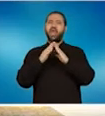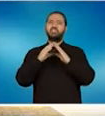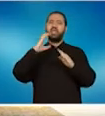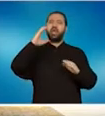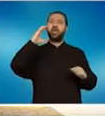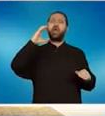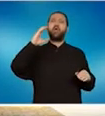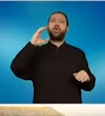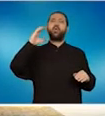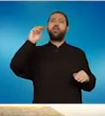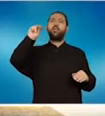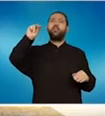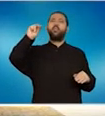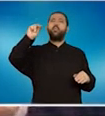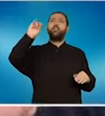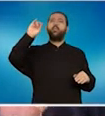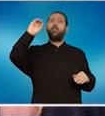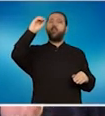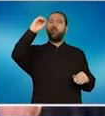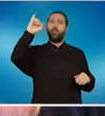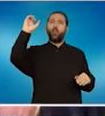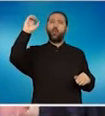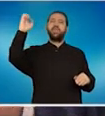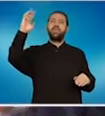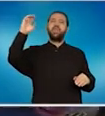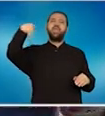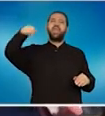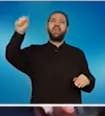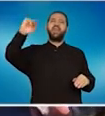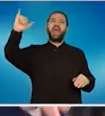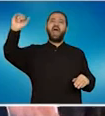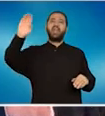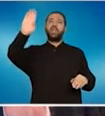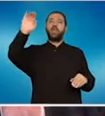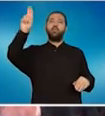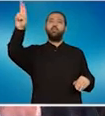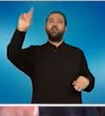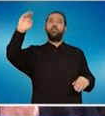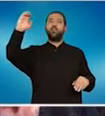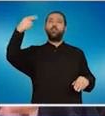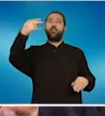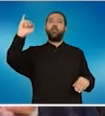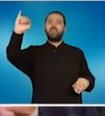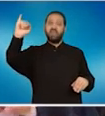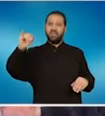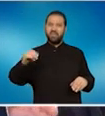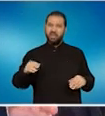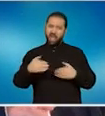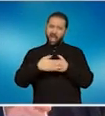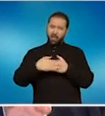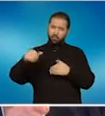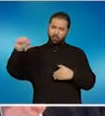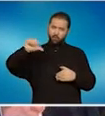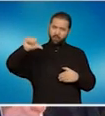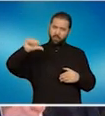90 de familii. Cei care au crescut acolo, eu am crescut în zonă și știu cum este. Pe cât de frumos